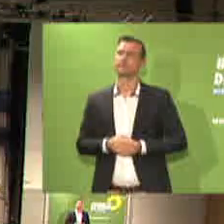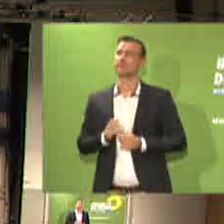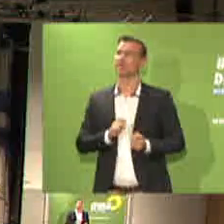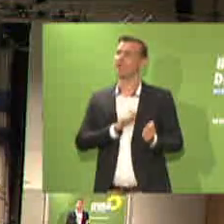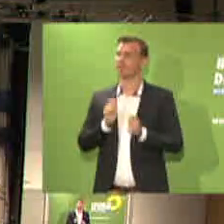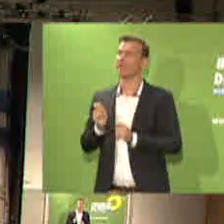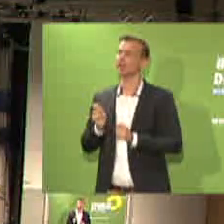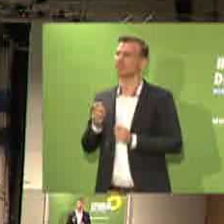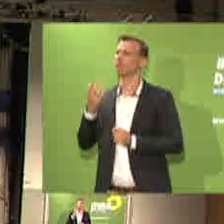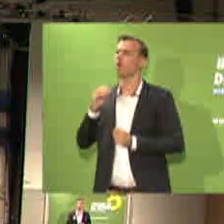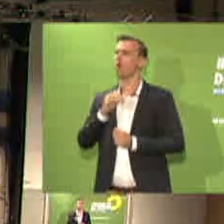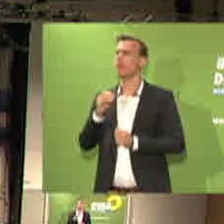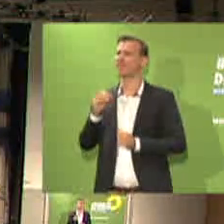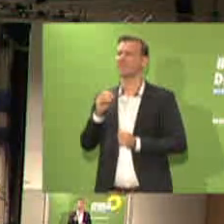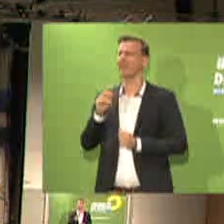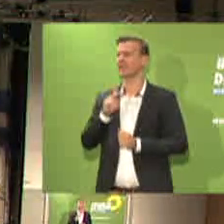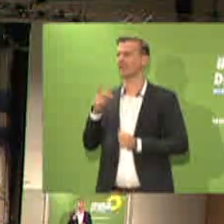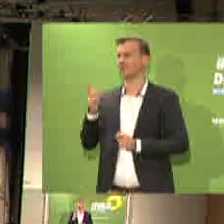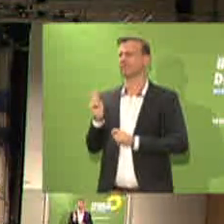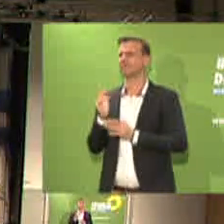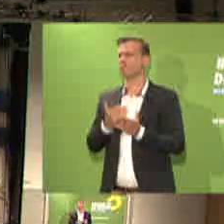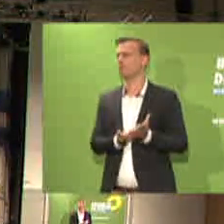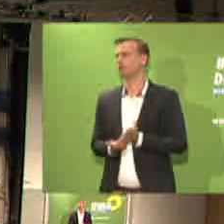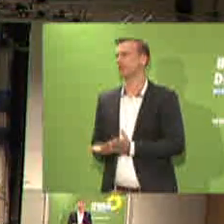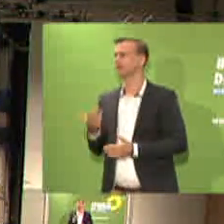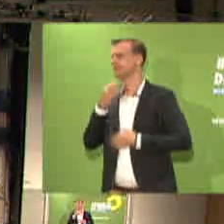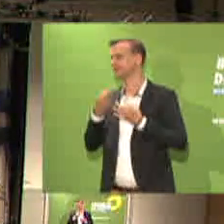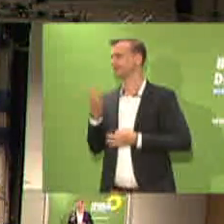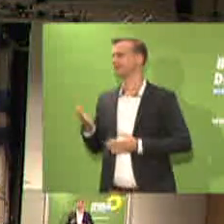vorgestellt von Oliver Krischer. Oliver, bitteschön.